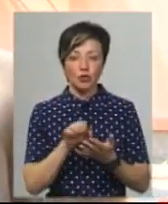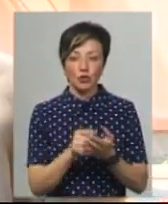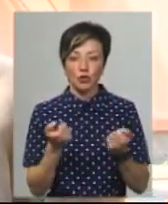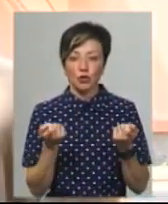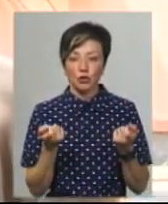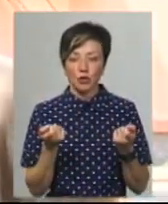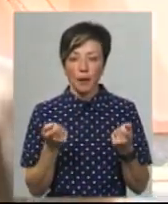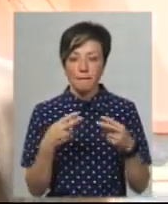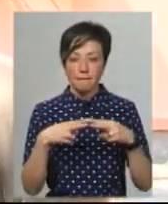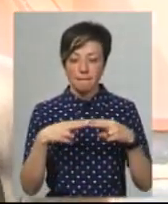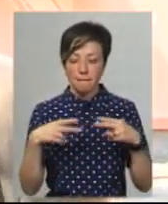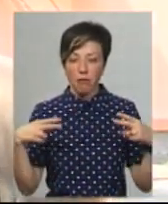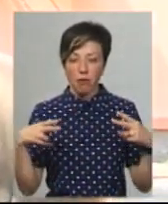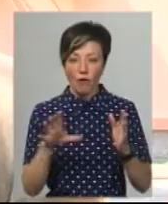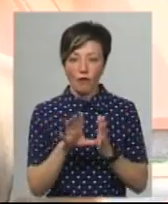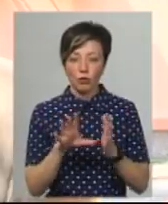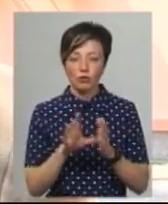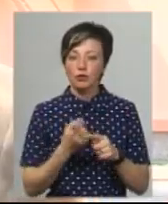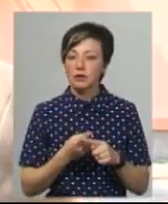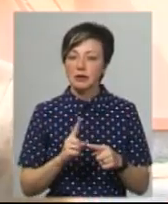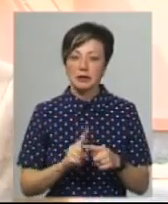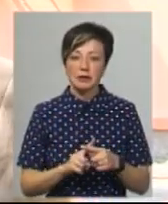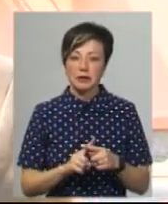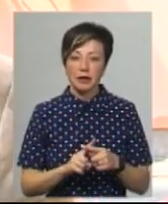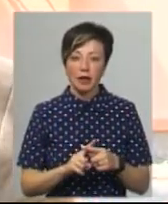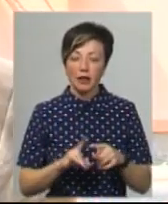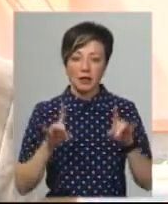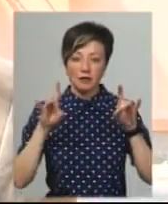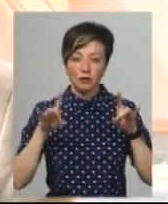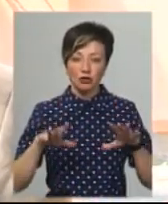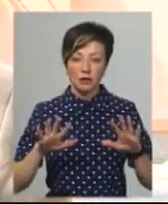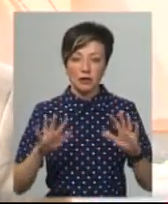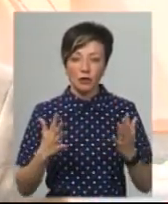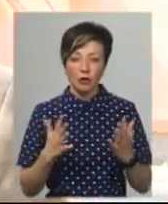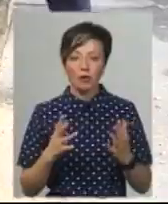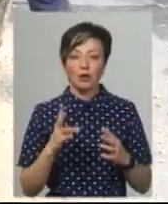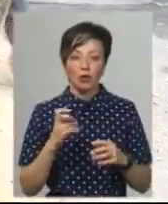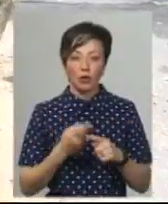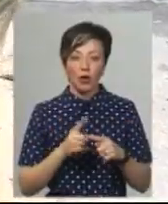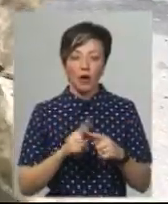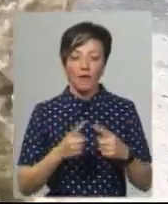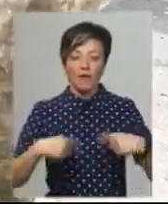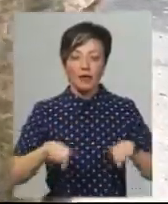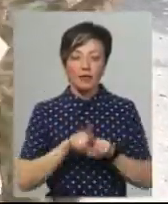там проводку. Тому це не звичайні ситуації, а видне зелене господарство.